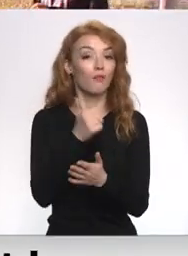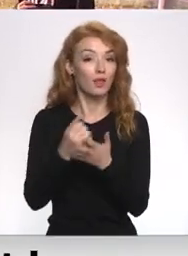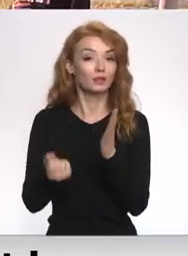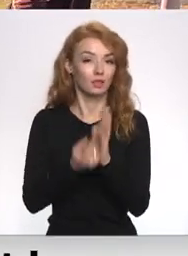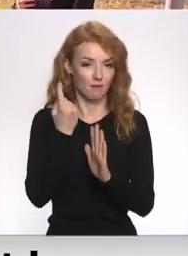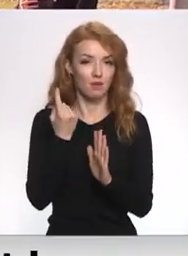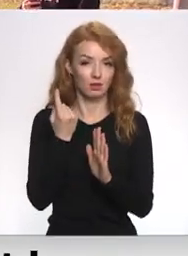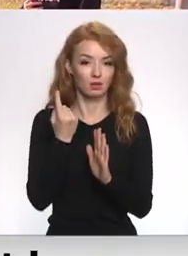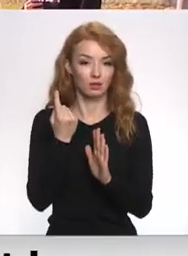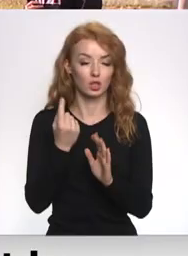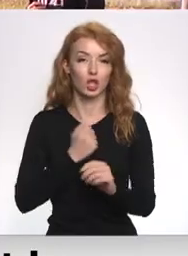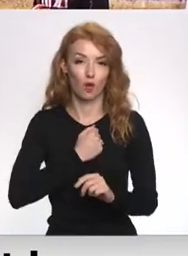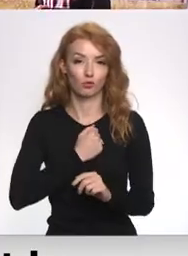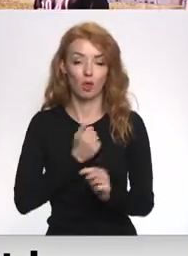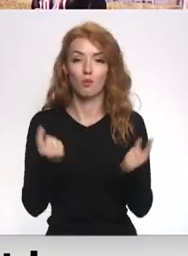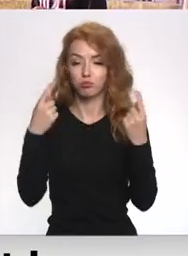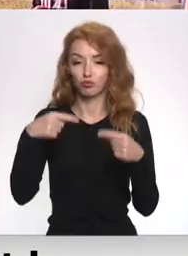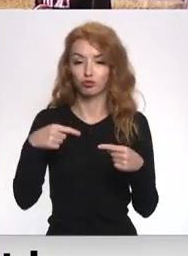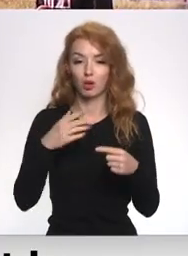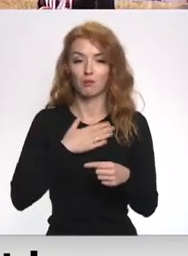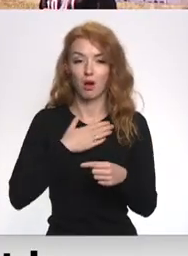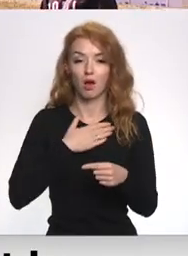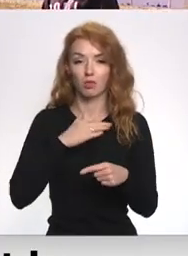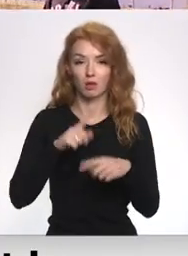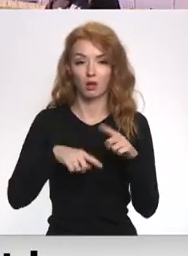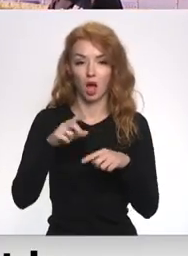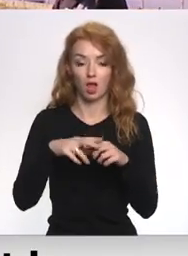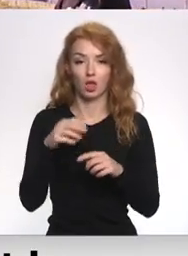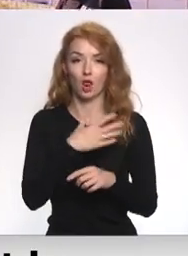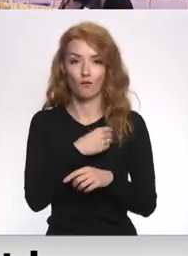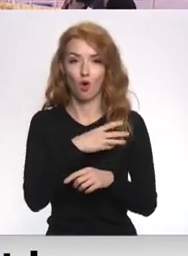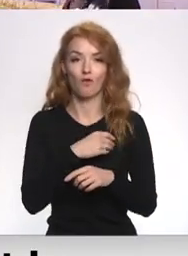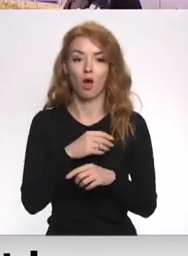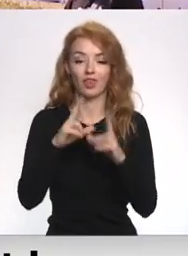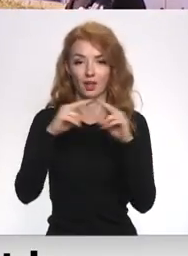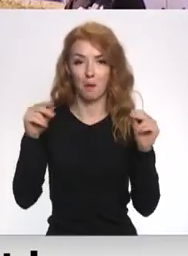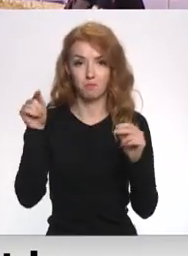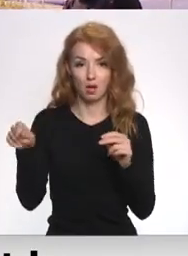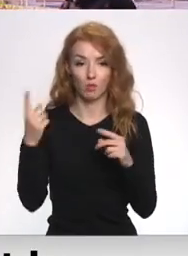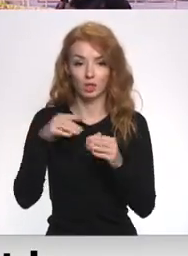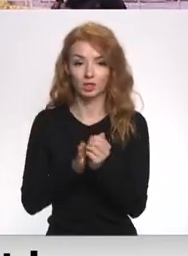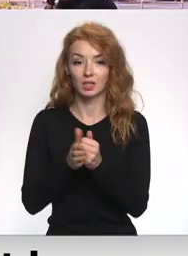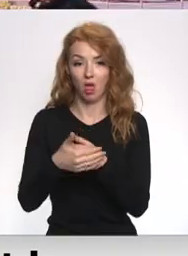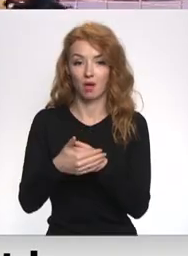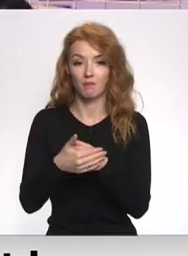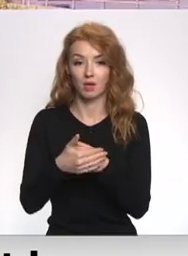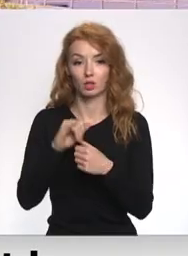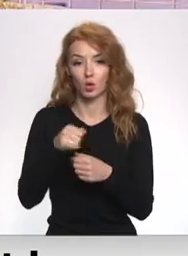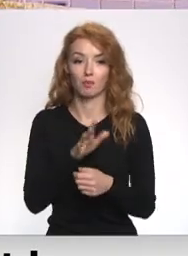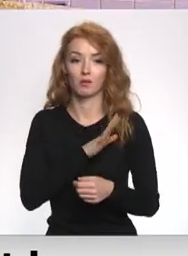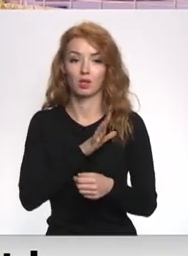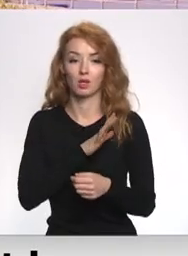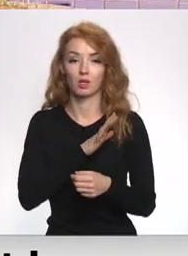iemesls ir, ka diemžēl pašlaik mani radi, kas ir Ļvovā, Dņeprā, viņi pašlaik slēpjas, jo ir